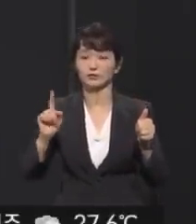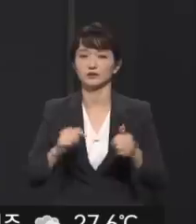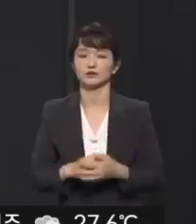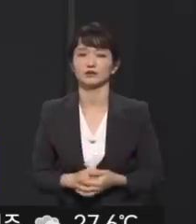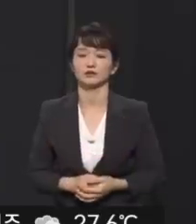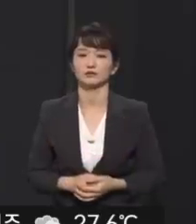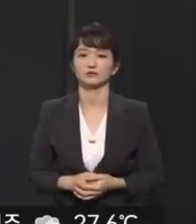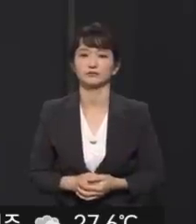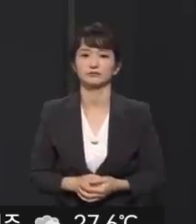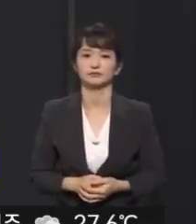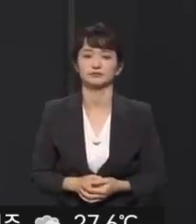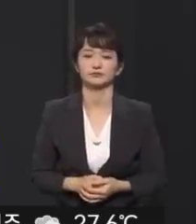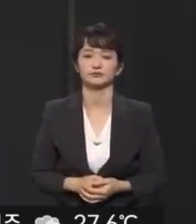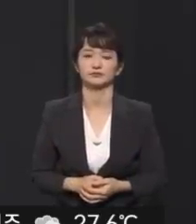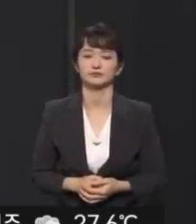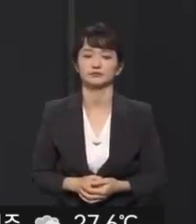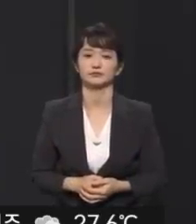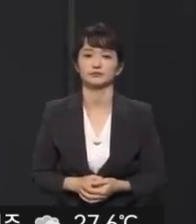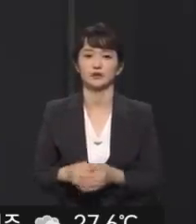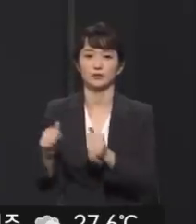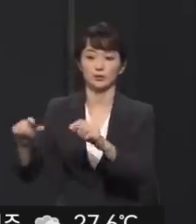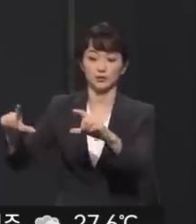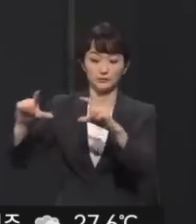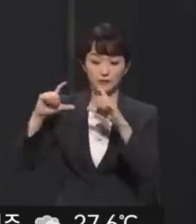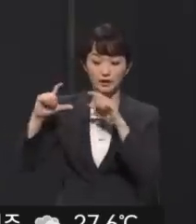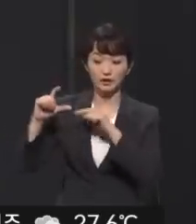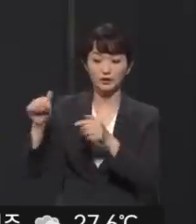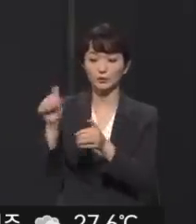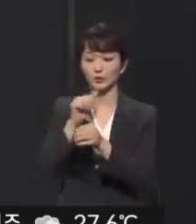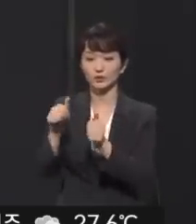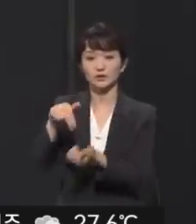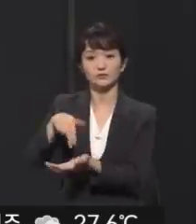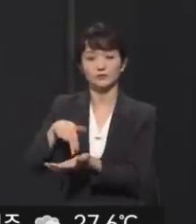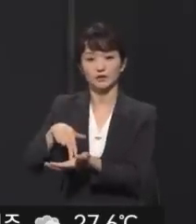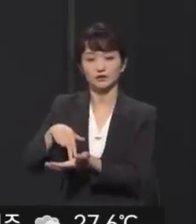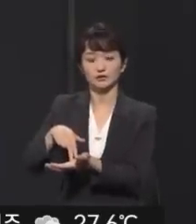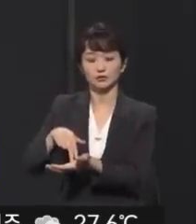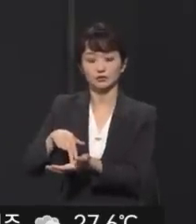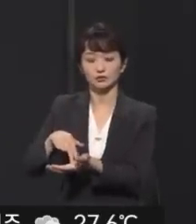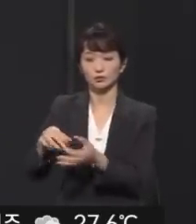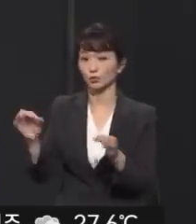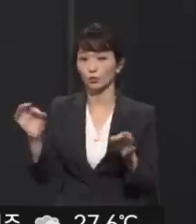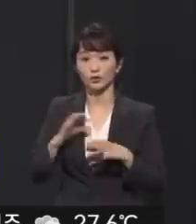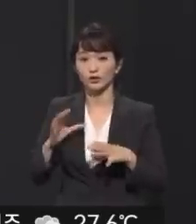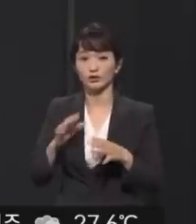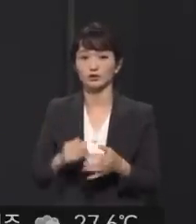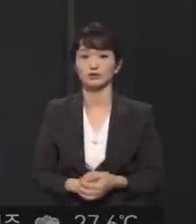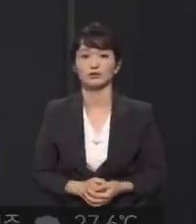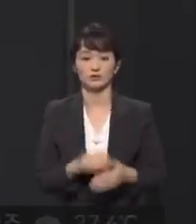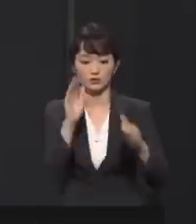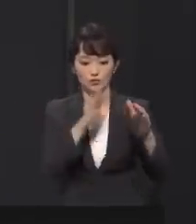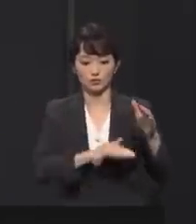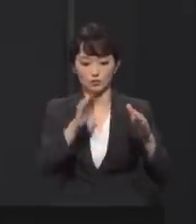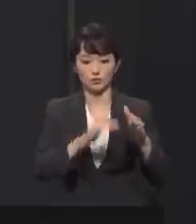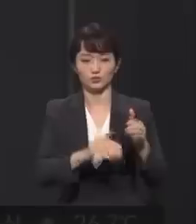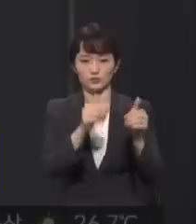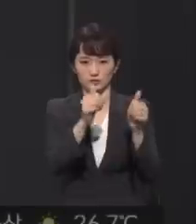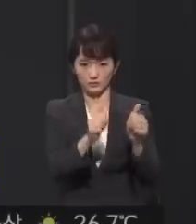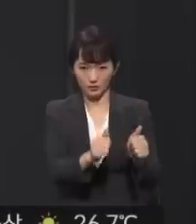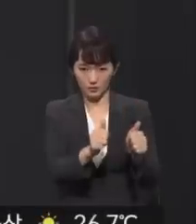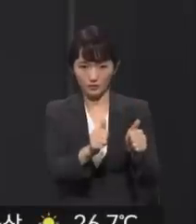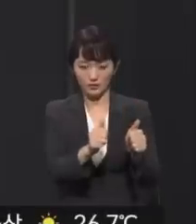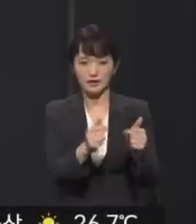볼 수 있다고 하더라고 변화 쓸 사들 얘기는 뭐냐면 본안 판결에 준할 정도의 굉장히 상세한 설명이